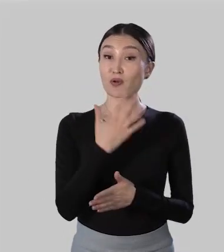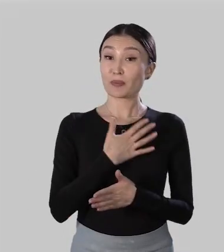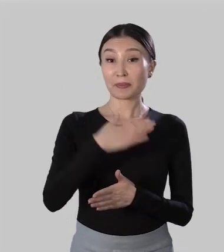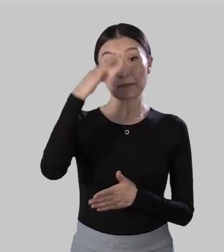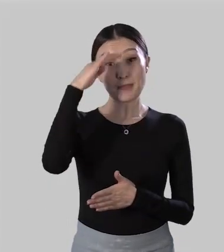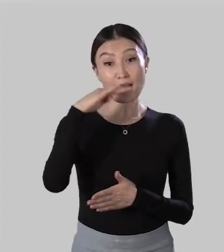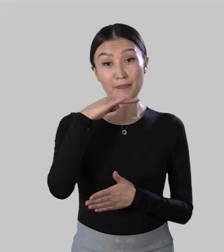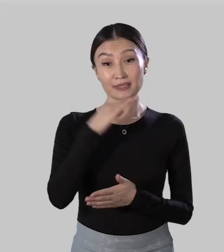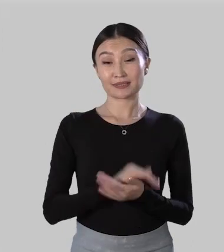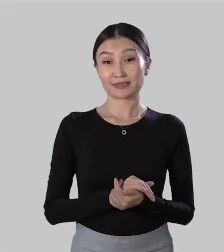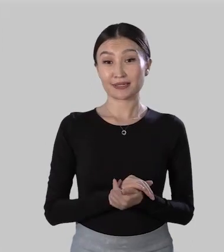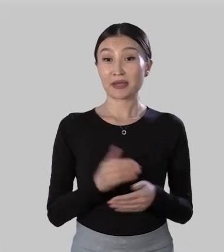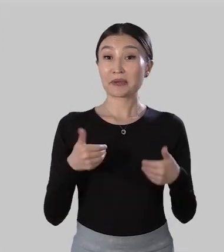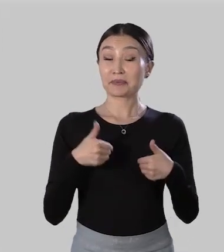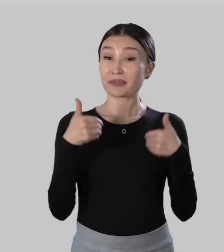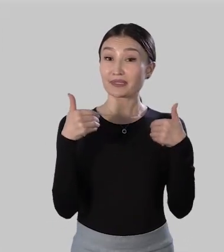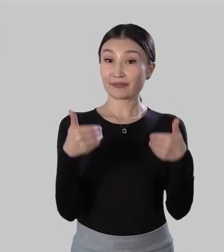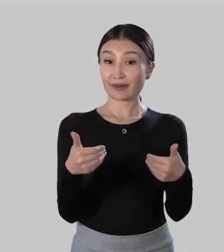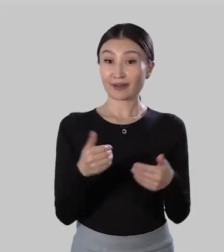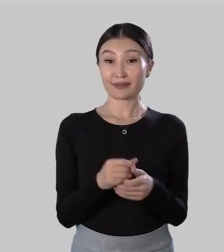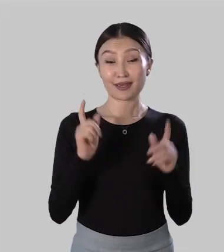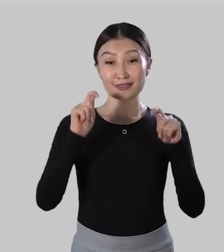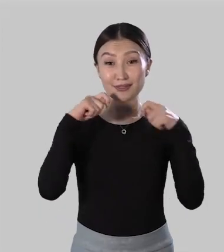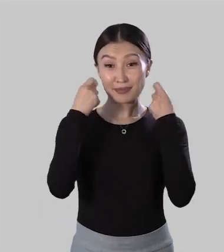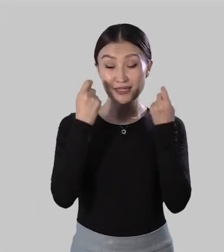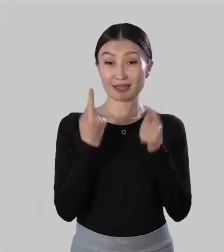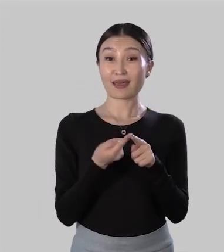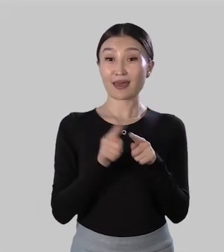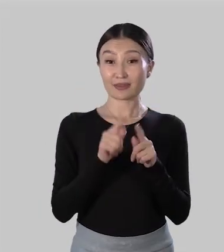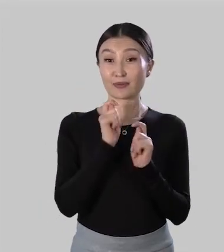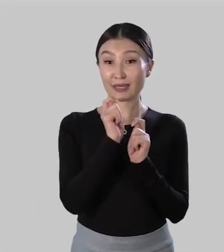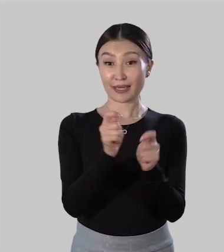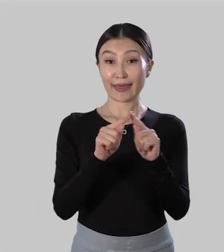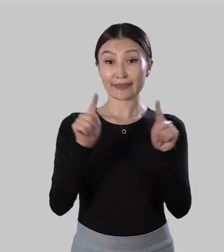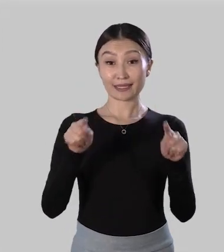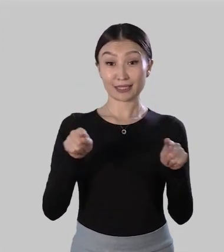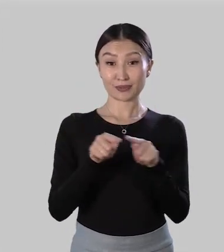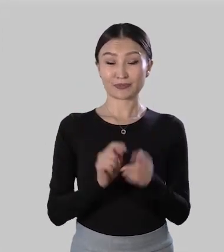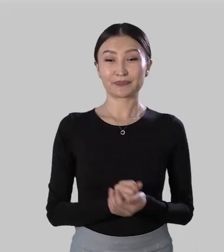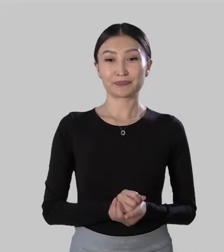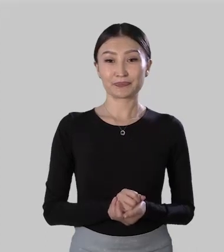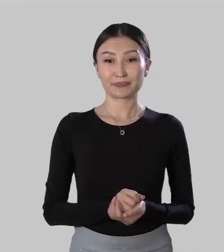Любимый папочка! Поздравляем! Днем рождения и дарим эту открытку!